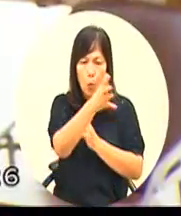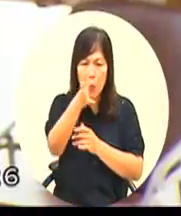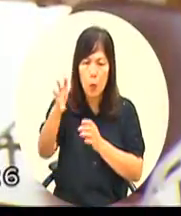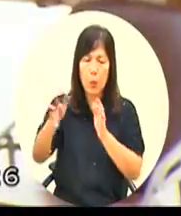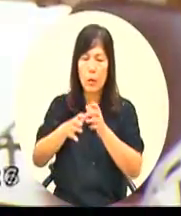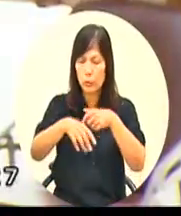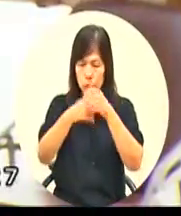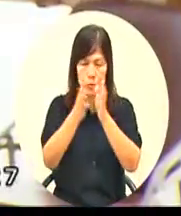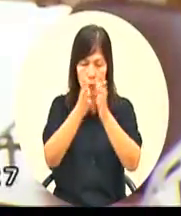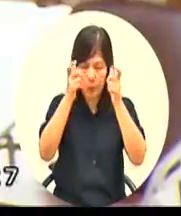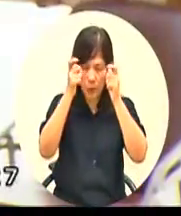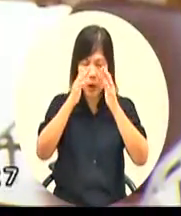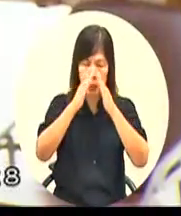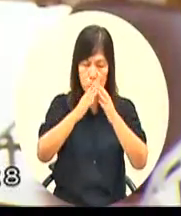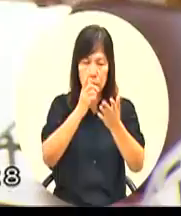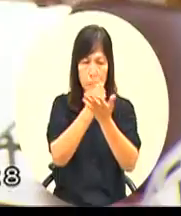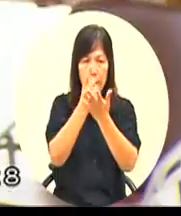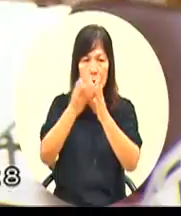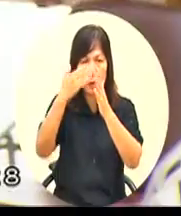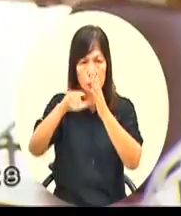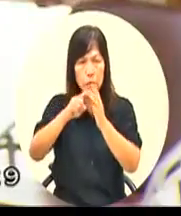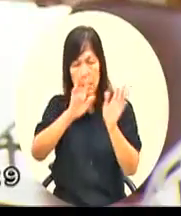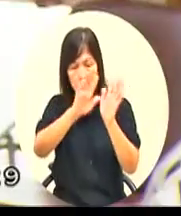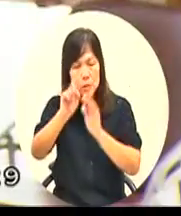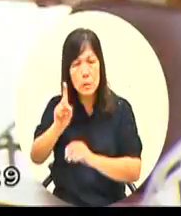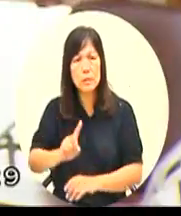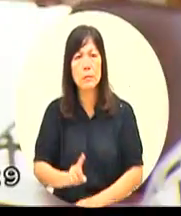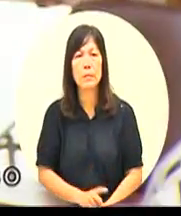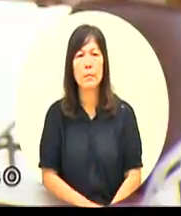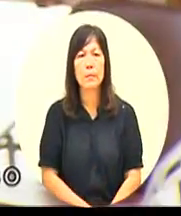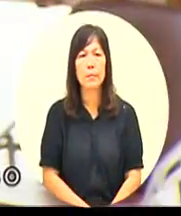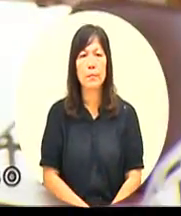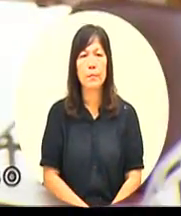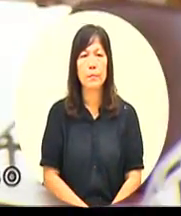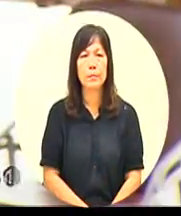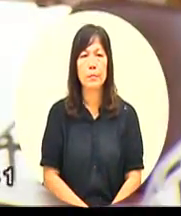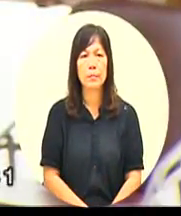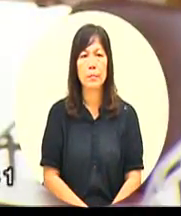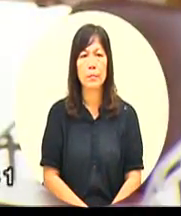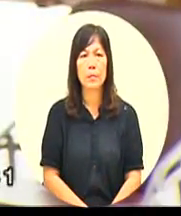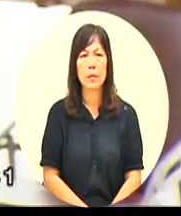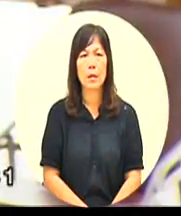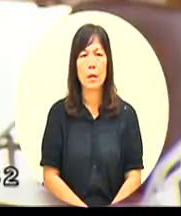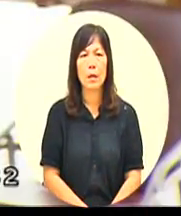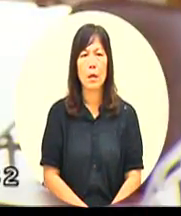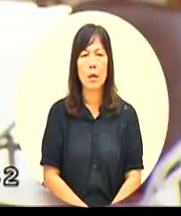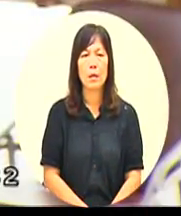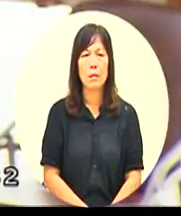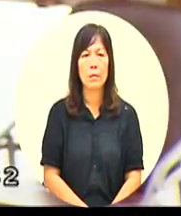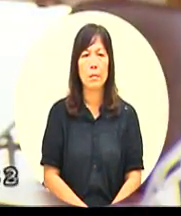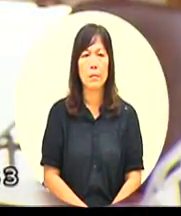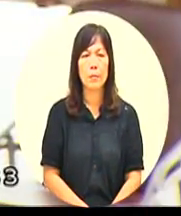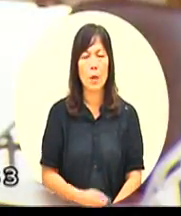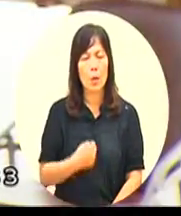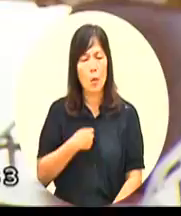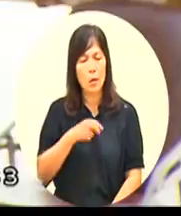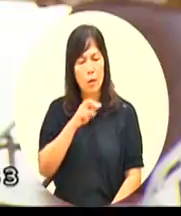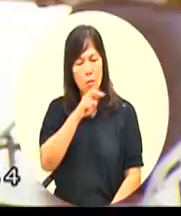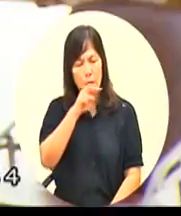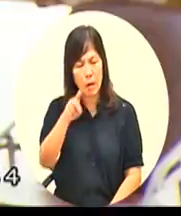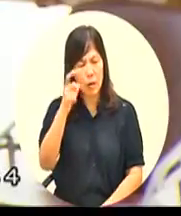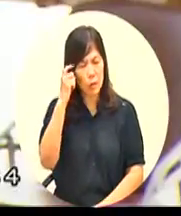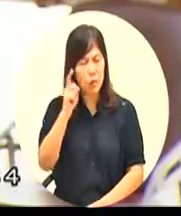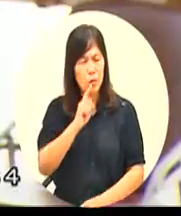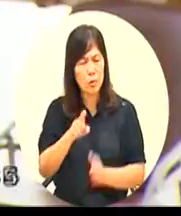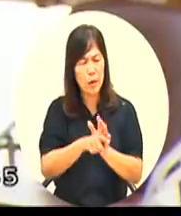雄市的各级学校的状况，真的是我看到您，要讲叫我伫家给您叫